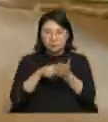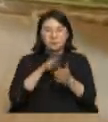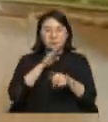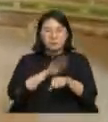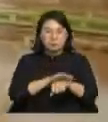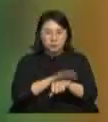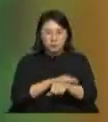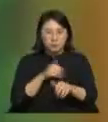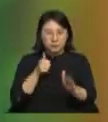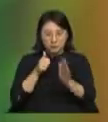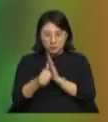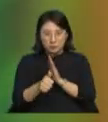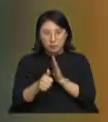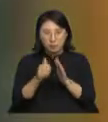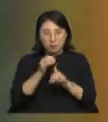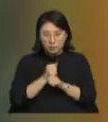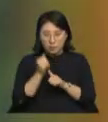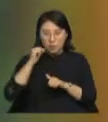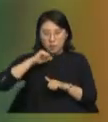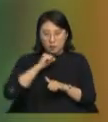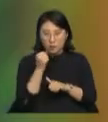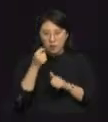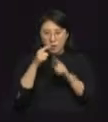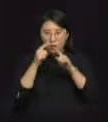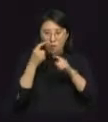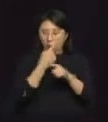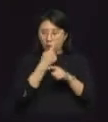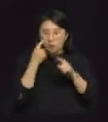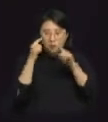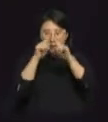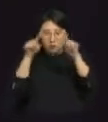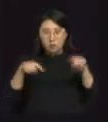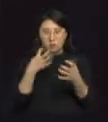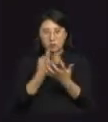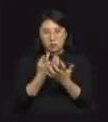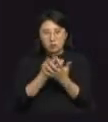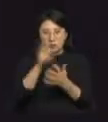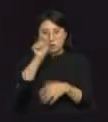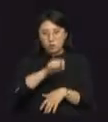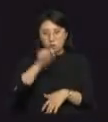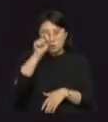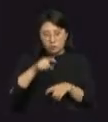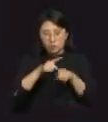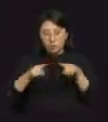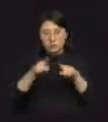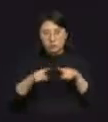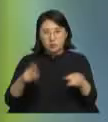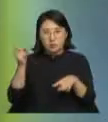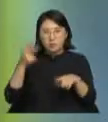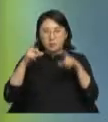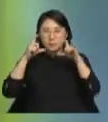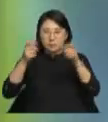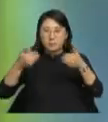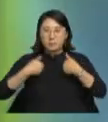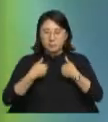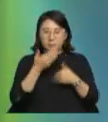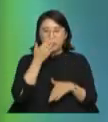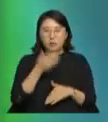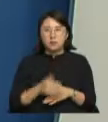실사, 방역수칙 준수 이행 확약서 제출, 자치구 심의를 거쳐 영업 재개 통보를 받아야